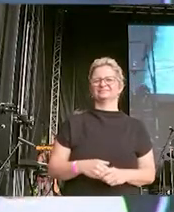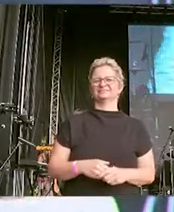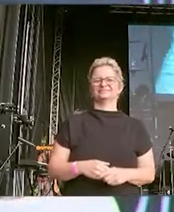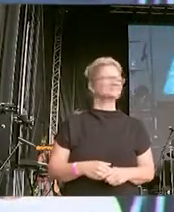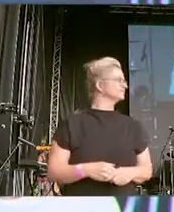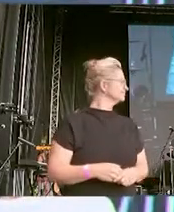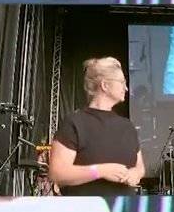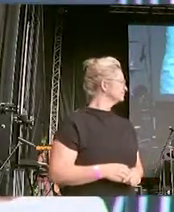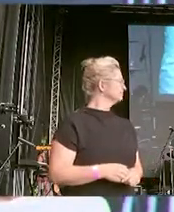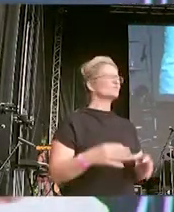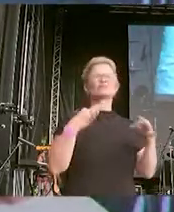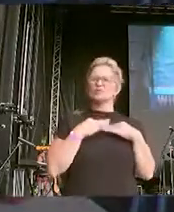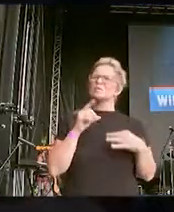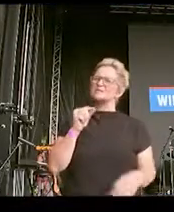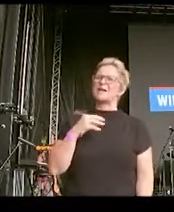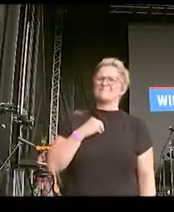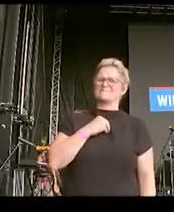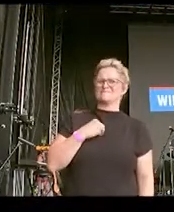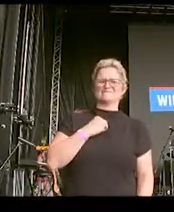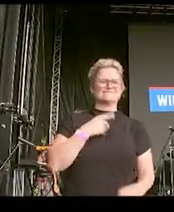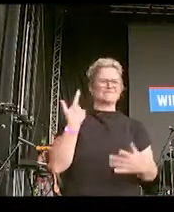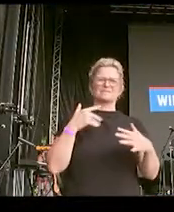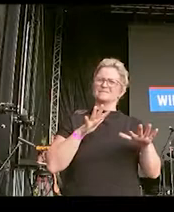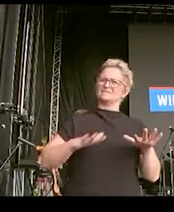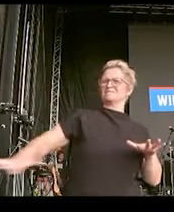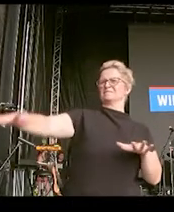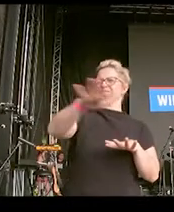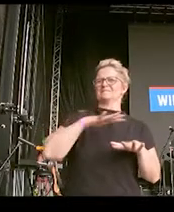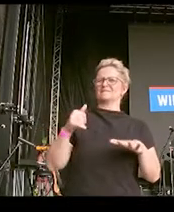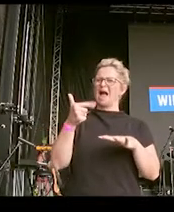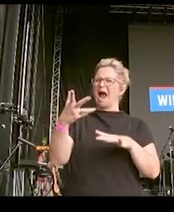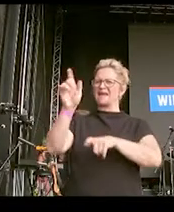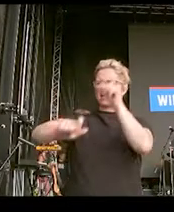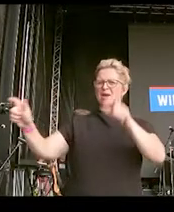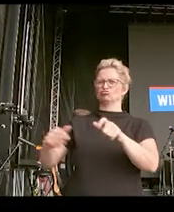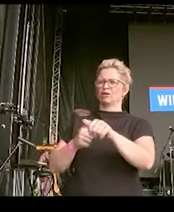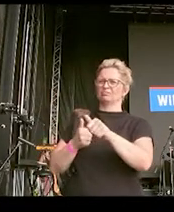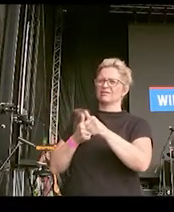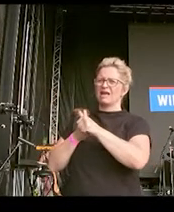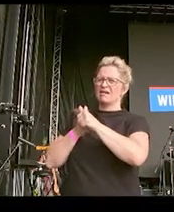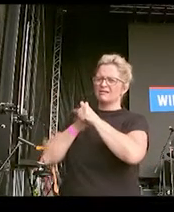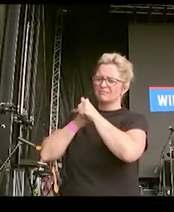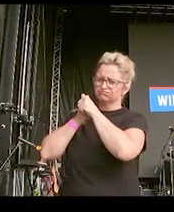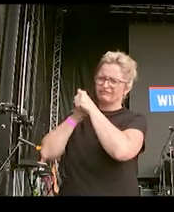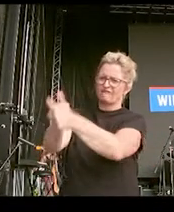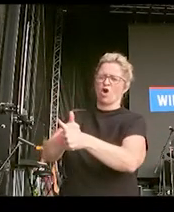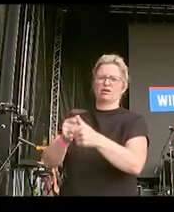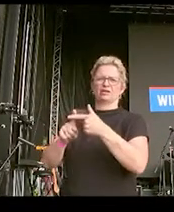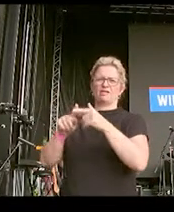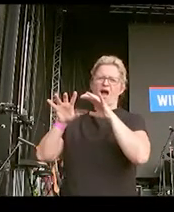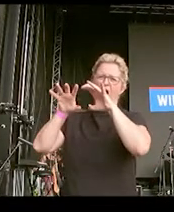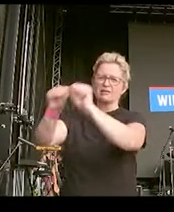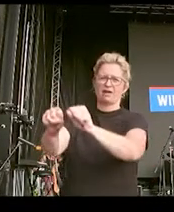Ich schäme mich, wenn ich sehe, dass Menschen in diesem Land gejagt, angegriffen und getötet werden, weil sie Ausländer sind oder sich für